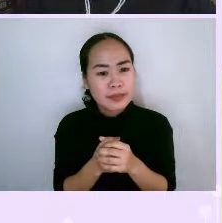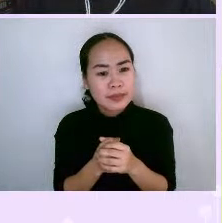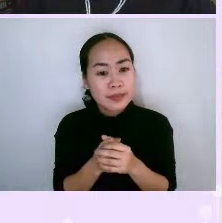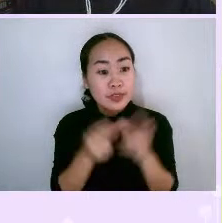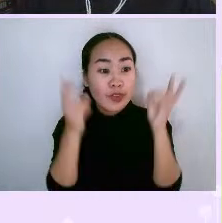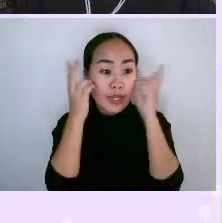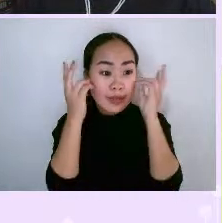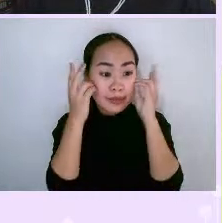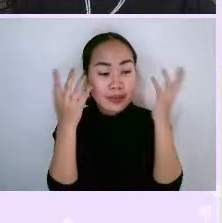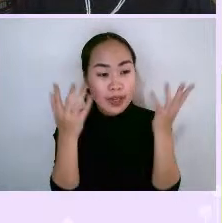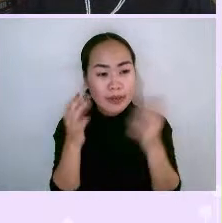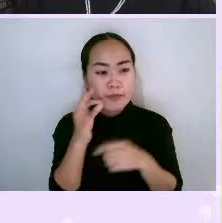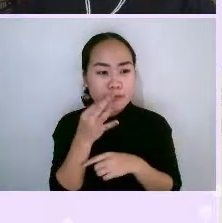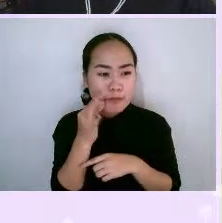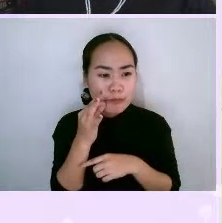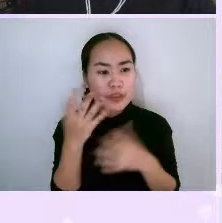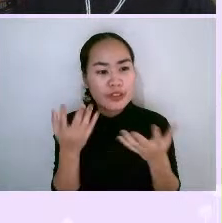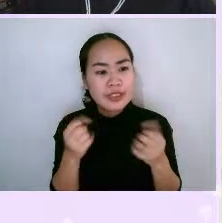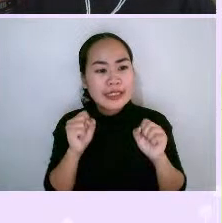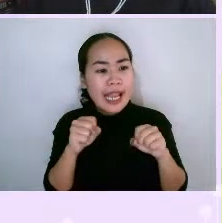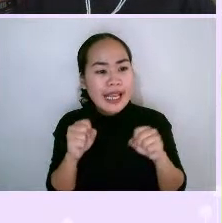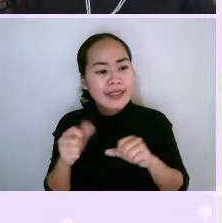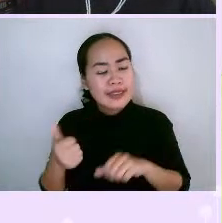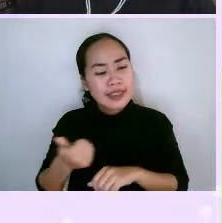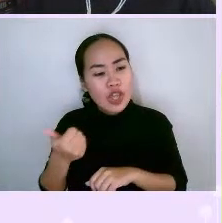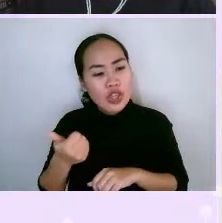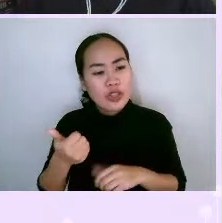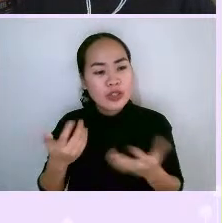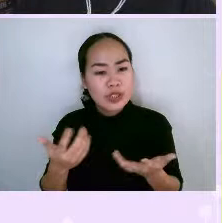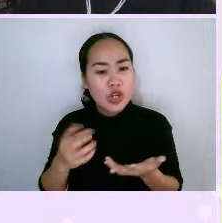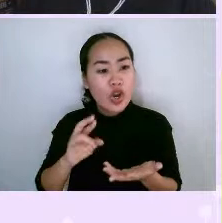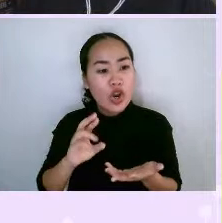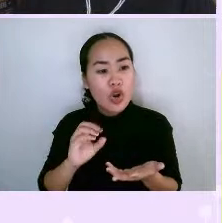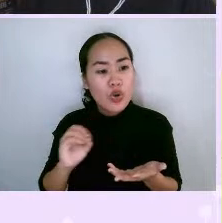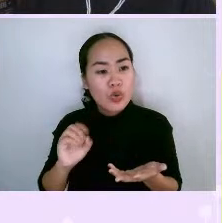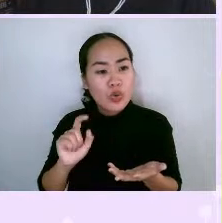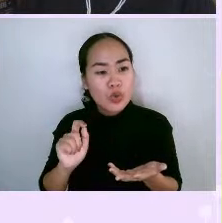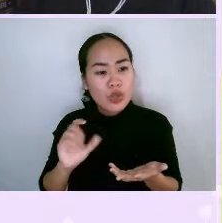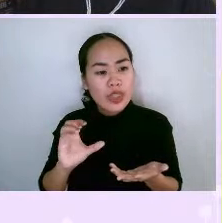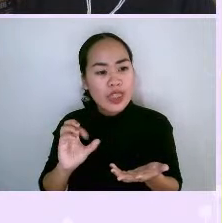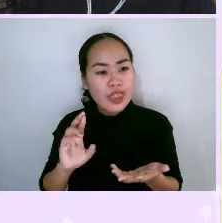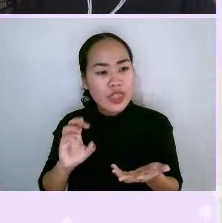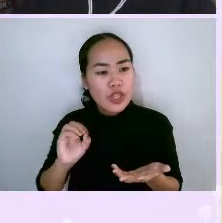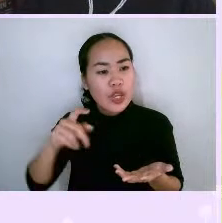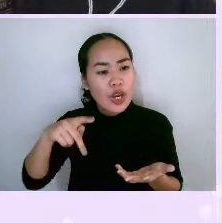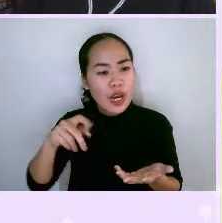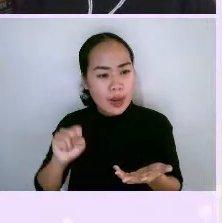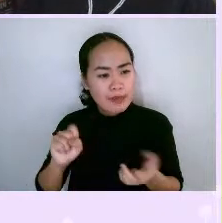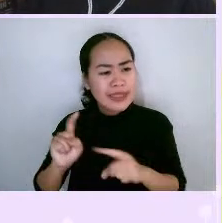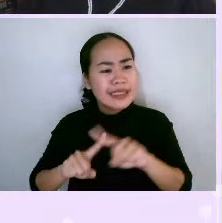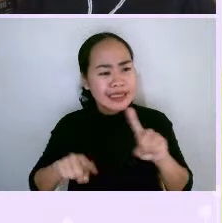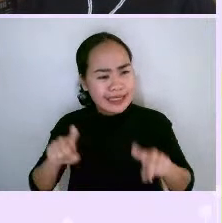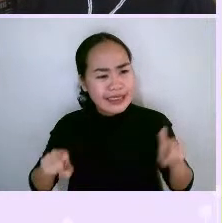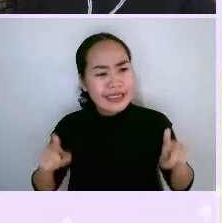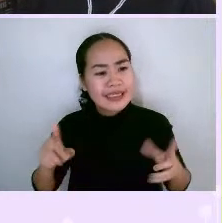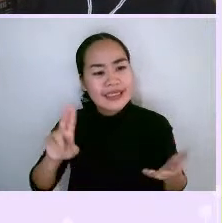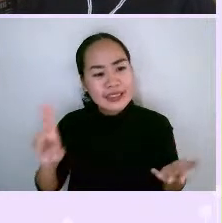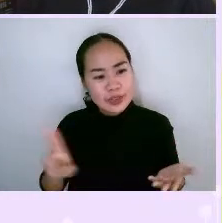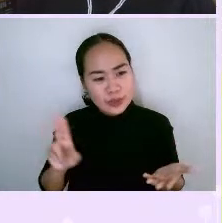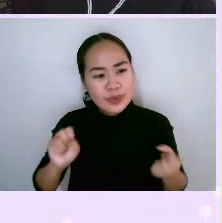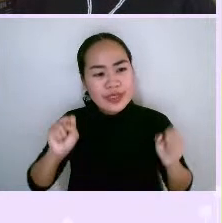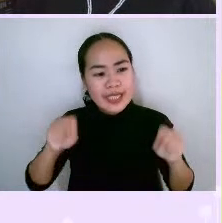gulay, prutas, mga root crops, at iba-ibang klaseng pananim para itanim